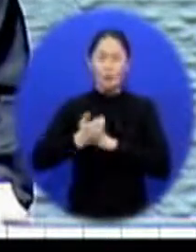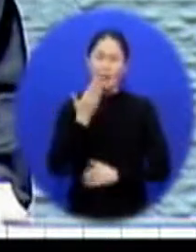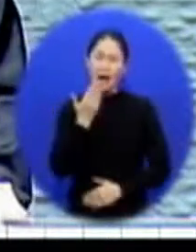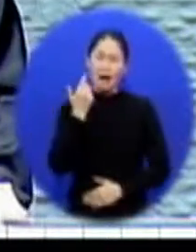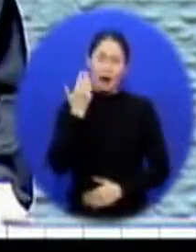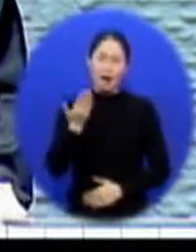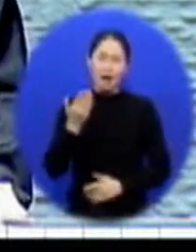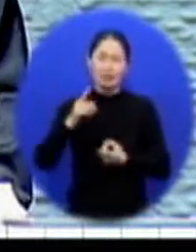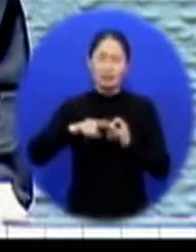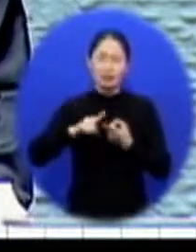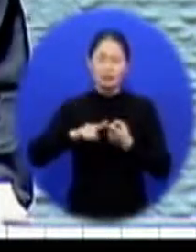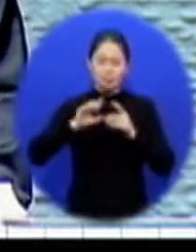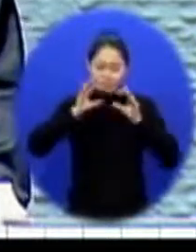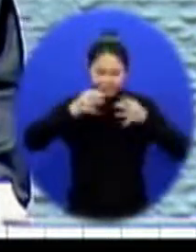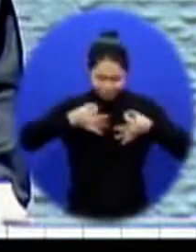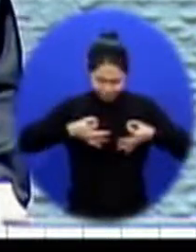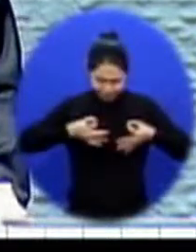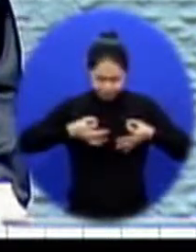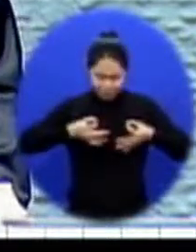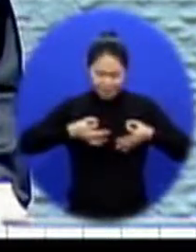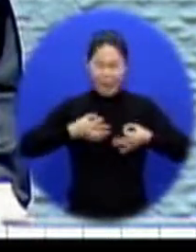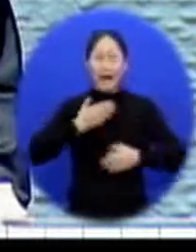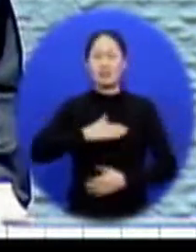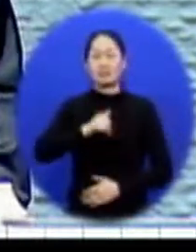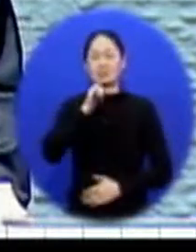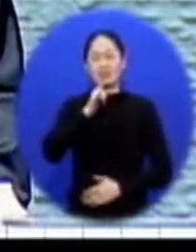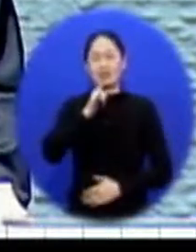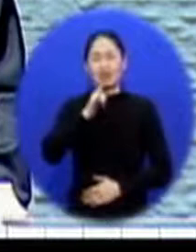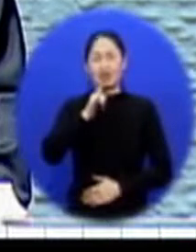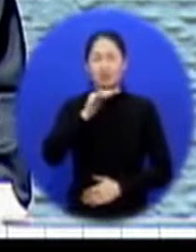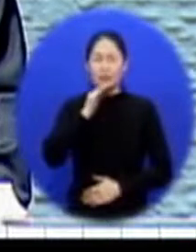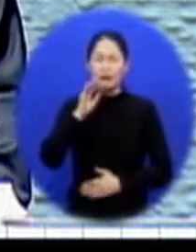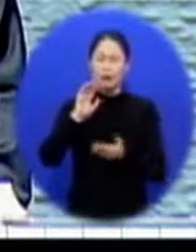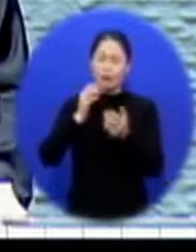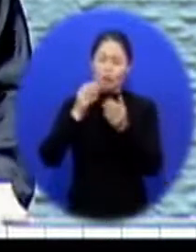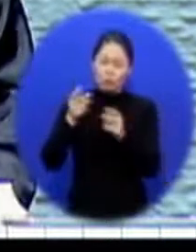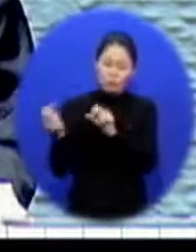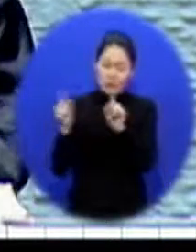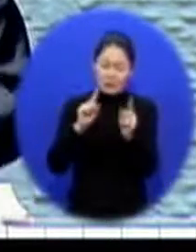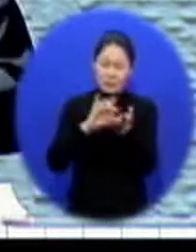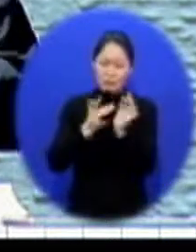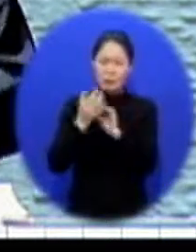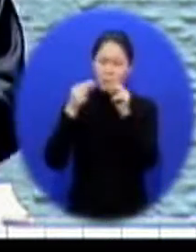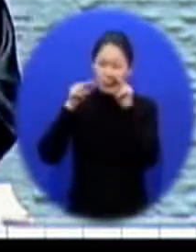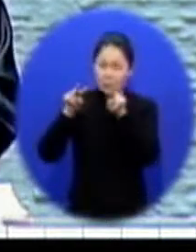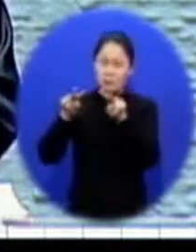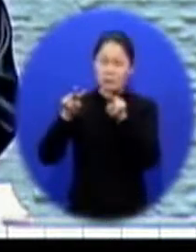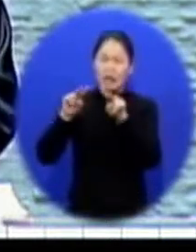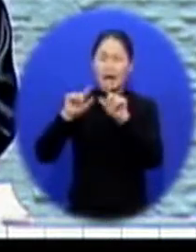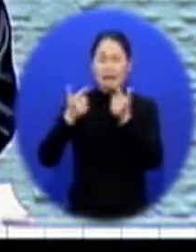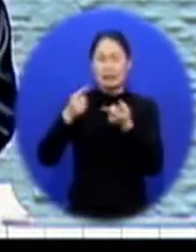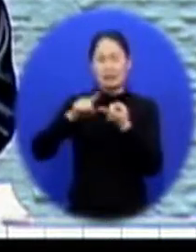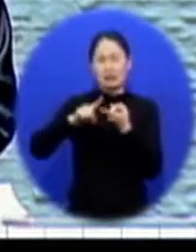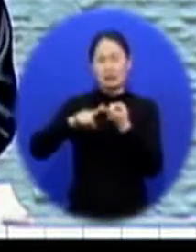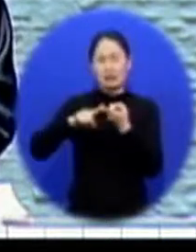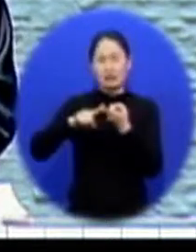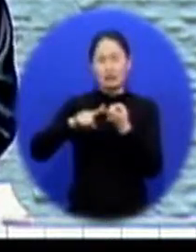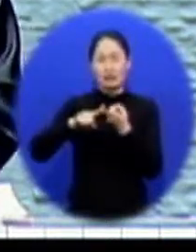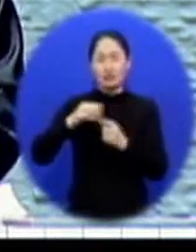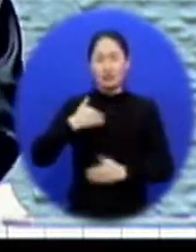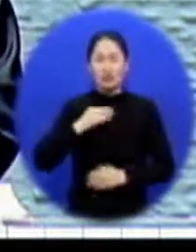그거 보면 알 수가 있어요 이 사람이 부활 하신 예수님을 바라보는 사람인지 아닌지 저는 어려서부터